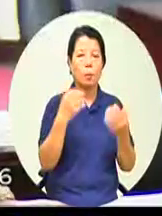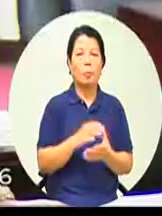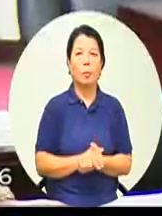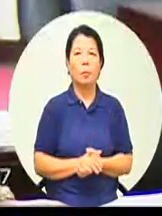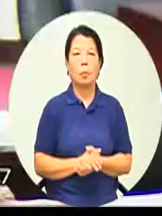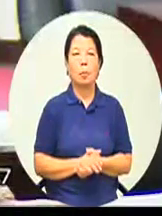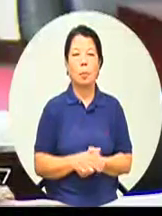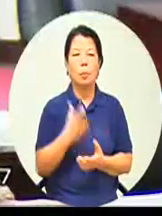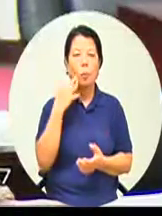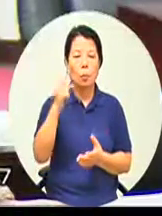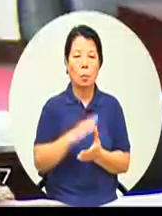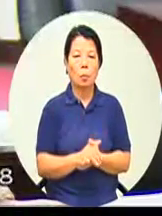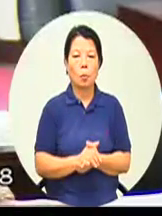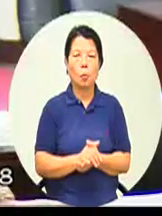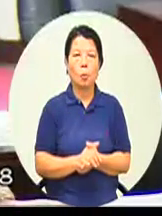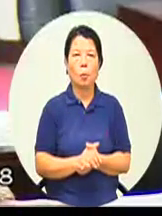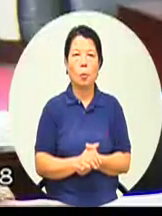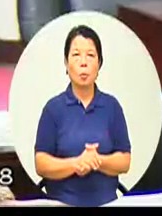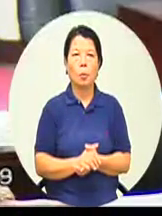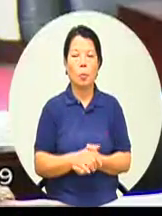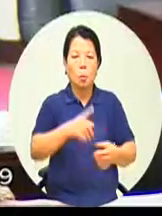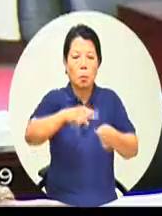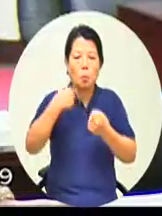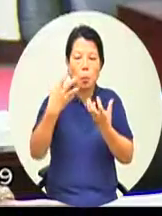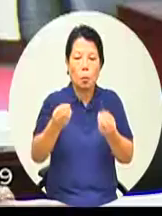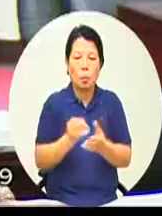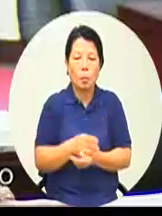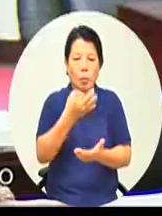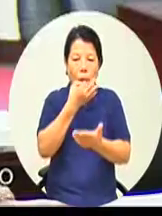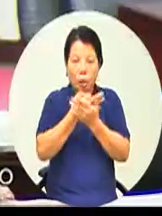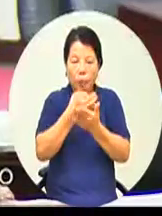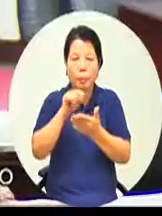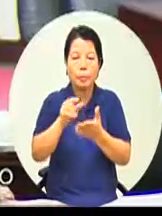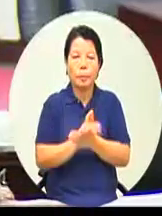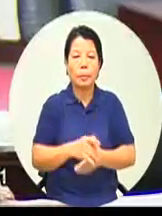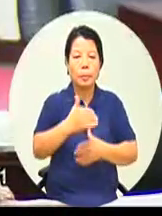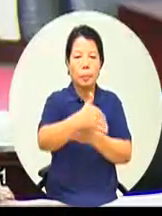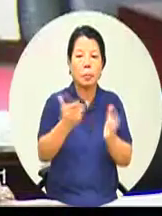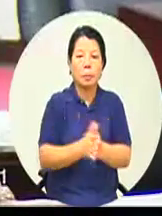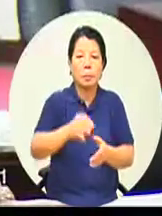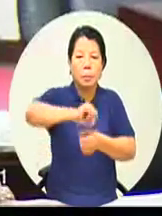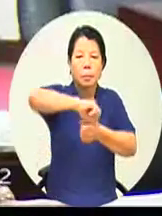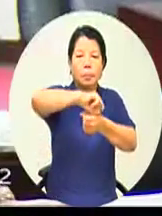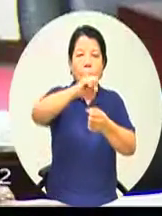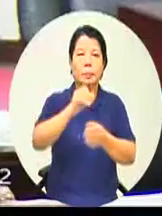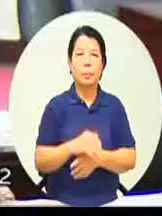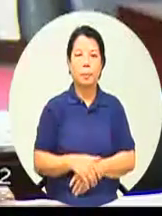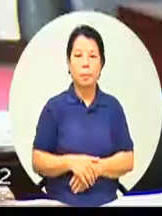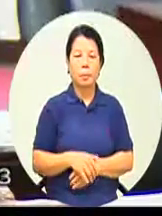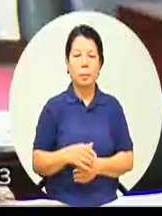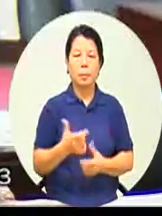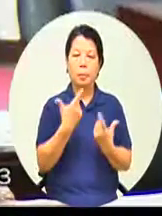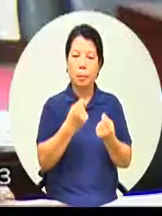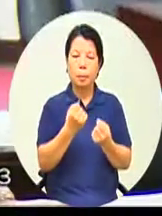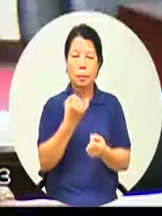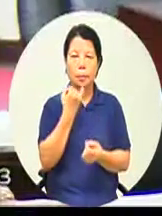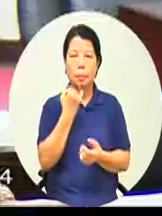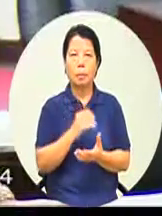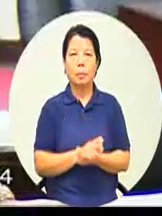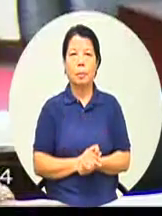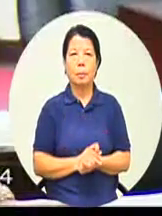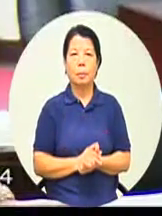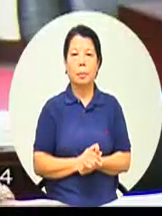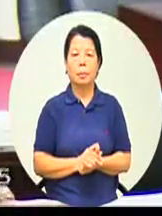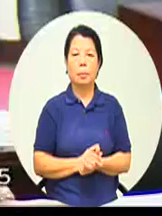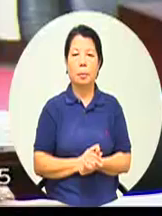我们如果用非营的部分可以减省，而且班级数可以增加的话，就一样的钱我们是不是可